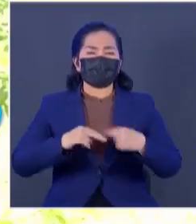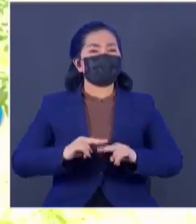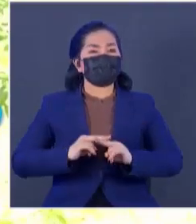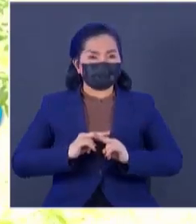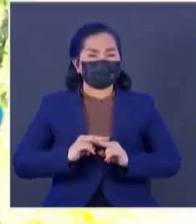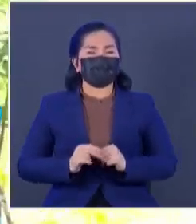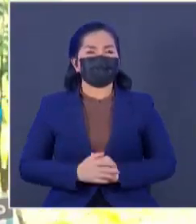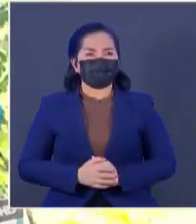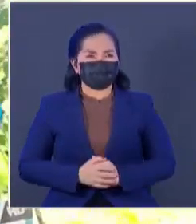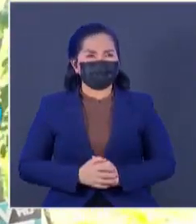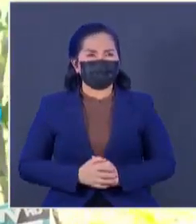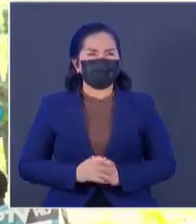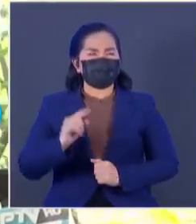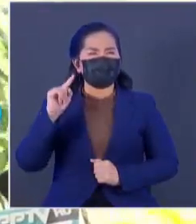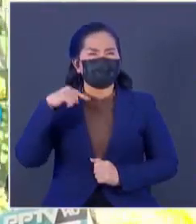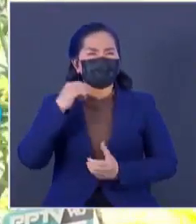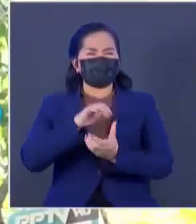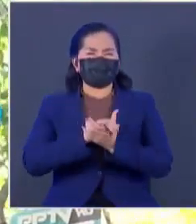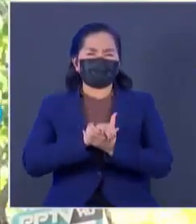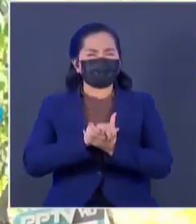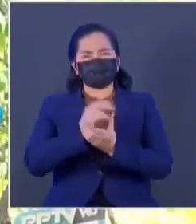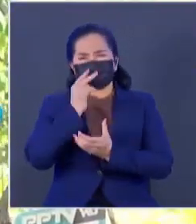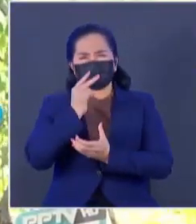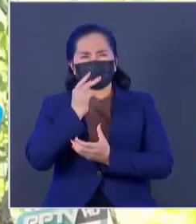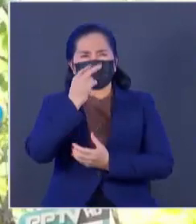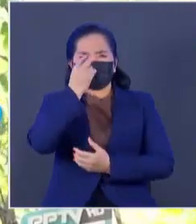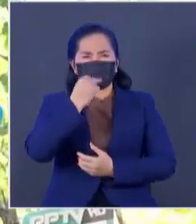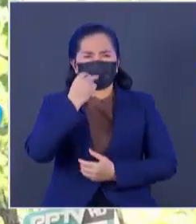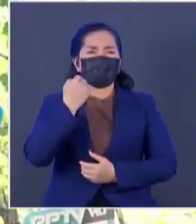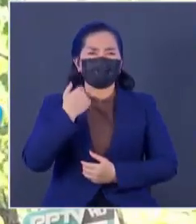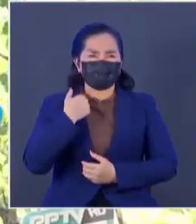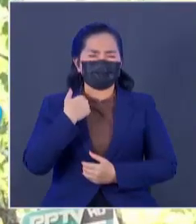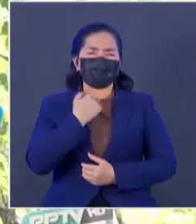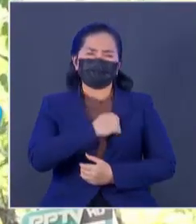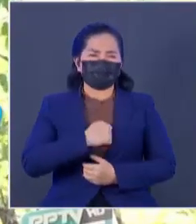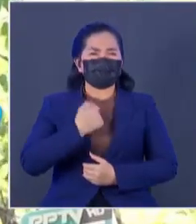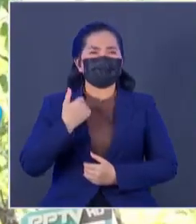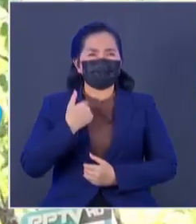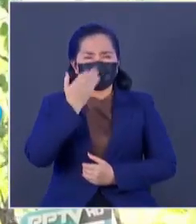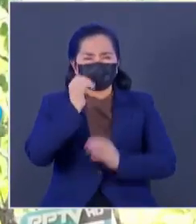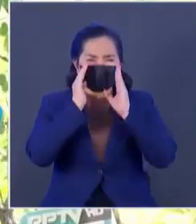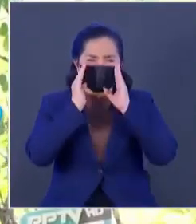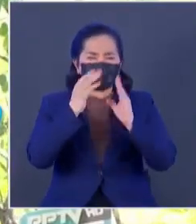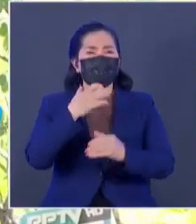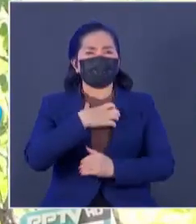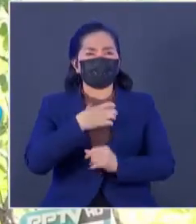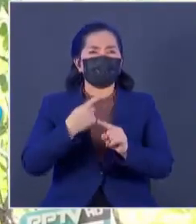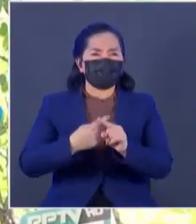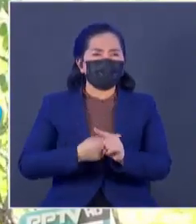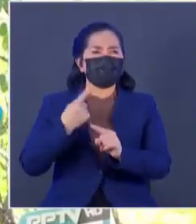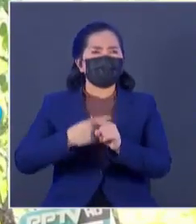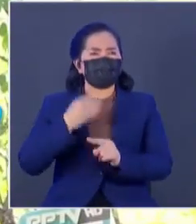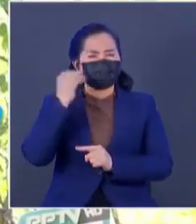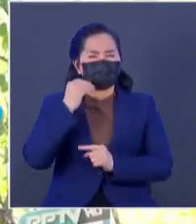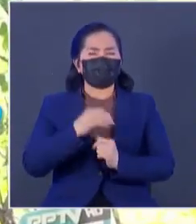กันอยู่ครับเห็นจุ๋ยเขาแบบเขาเสียน้ำตาอะไรเงี้ยเพราะว่าเขาก็ต้องตั้งใจมากแล้วแต่ละเดือนเขาก็ต้องมี